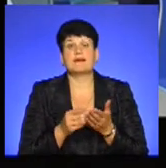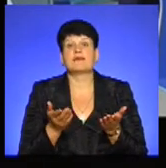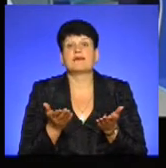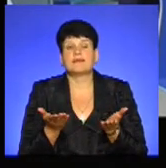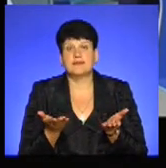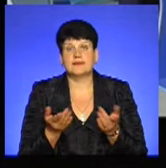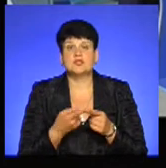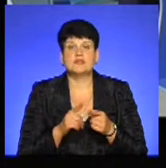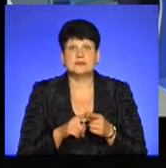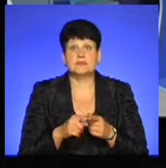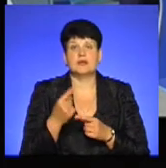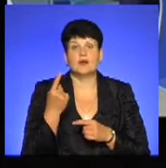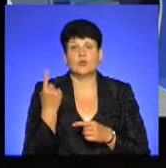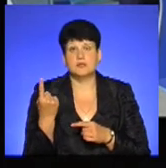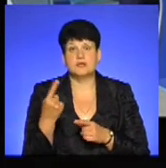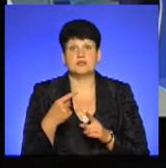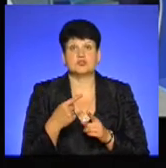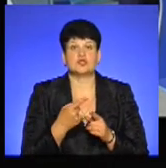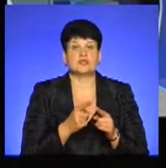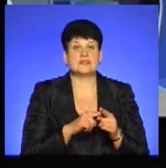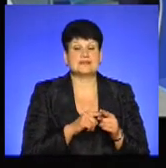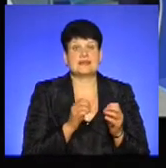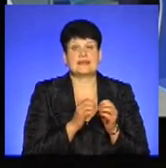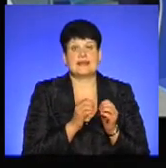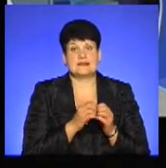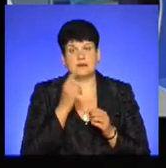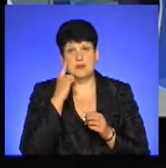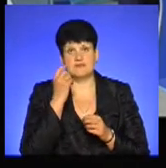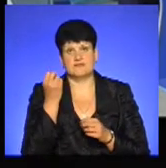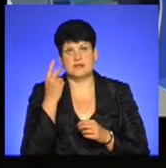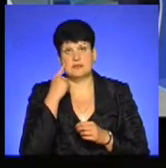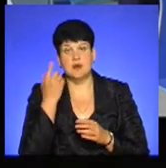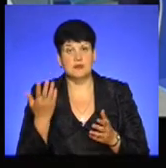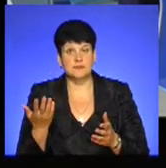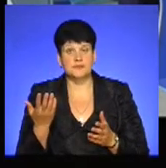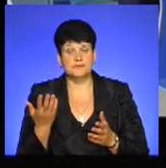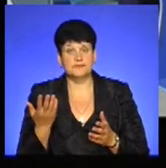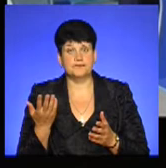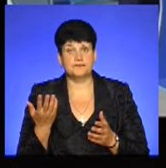буде один бал, чи це буде 10 балів за 12-бальною шкалою. Але,